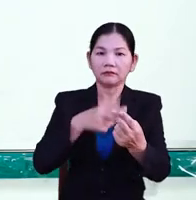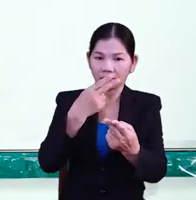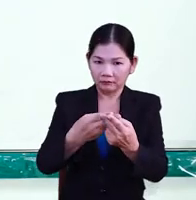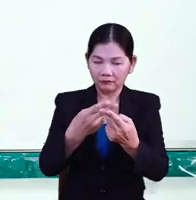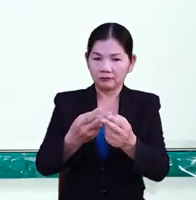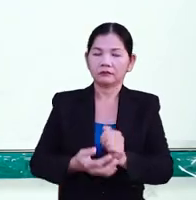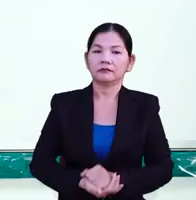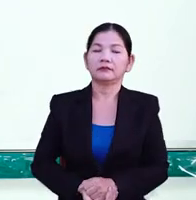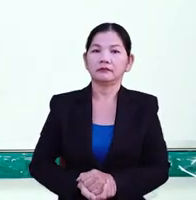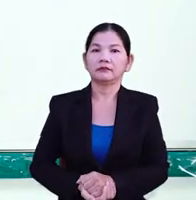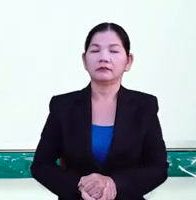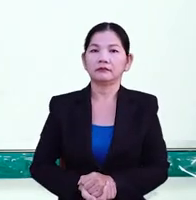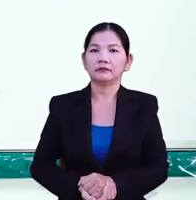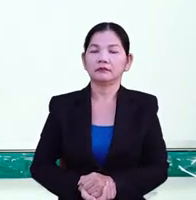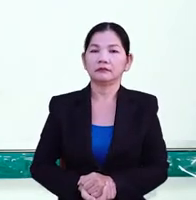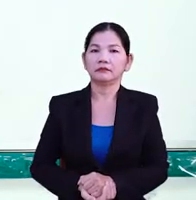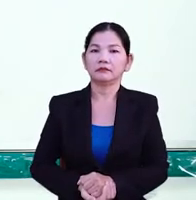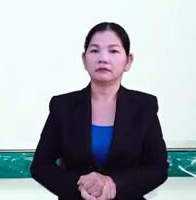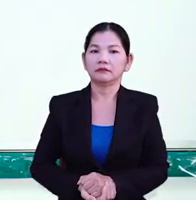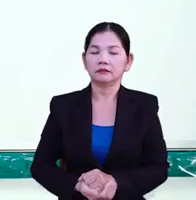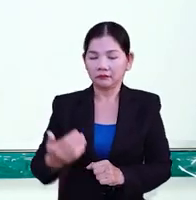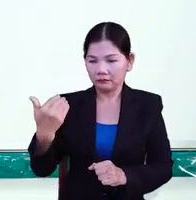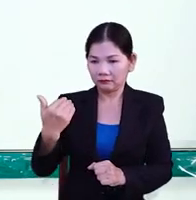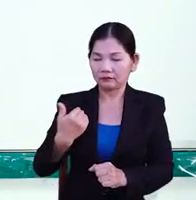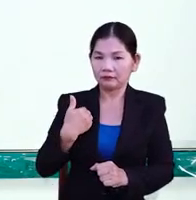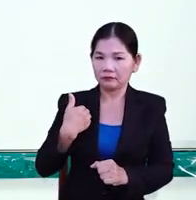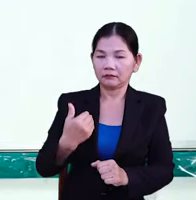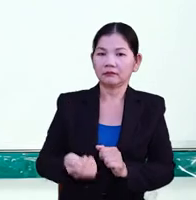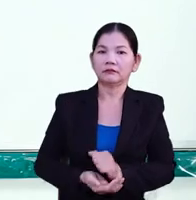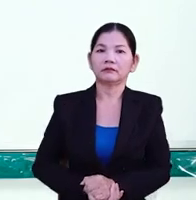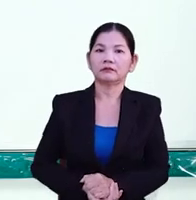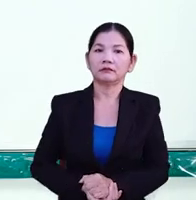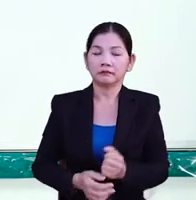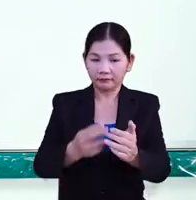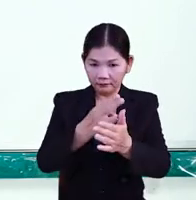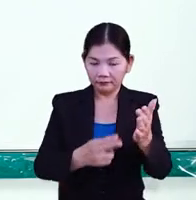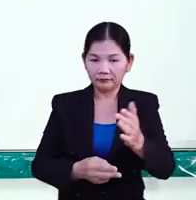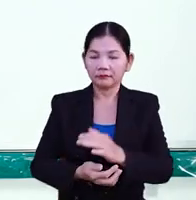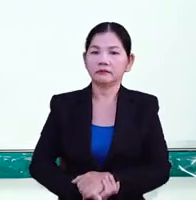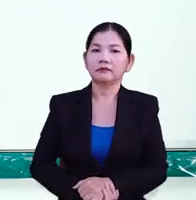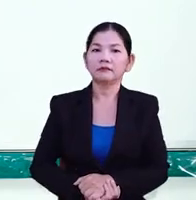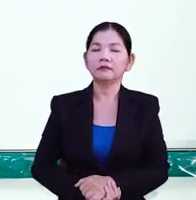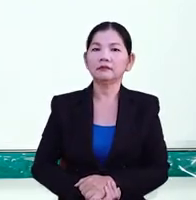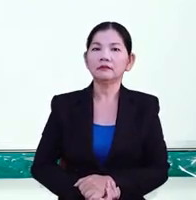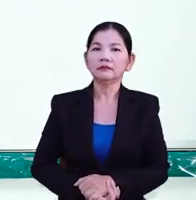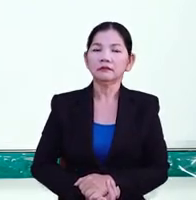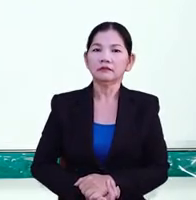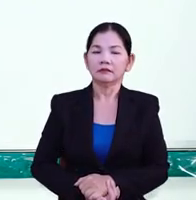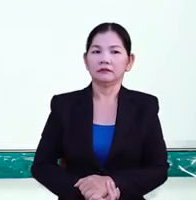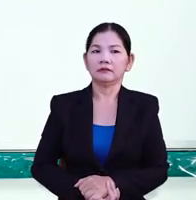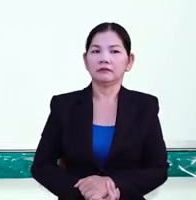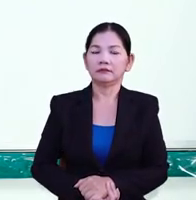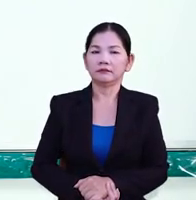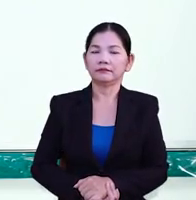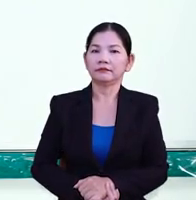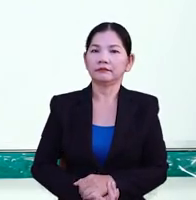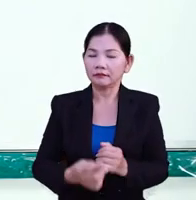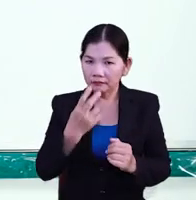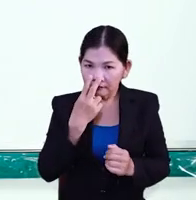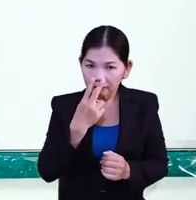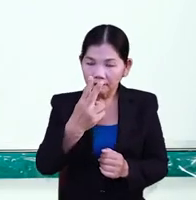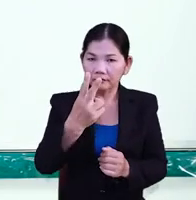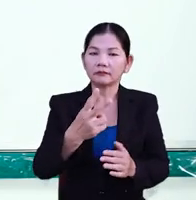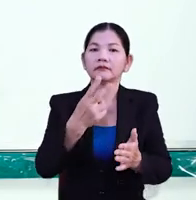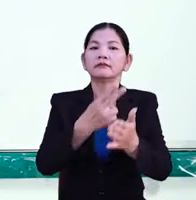ครูนะก้นนะจ้าต่อเนี่ยครูเมียนเอาไว้เนาะจ้าเมียนเอาไว้เต้ก้นก้นเมื่อเมียนเอ